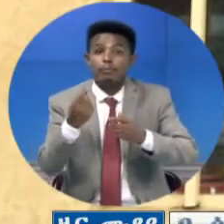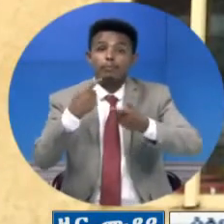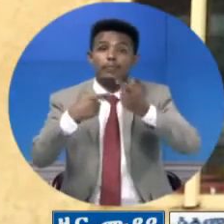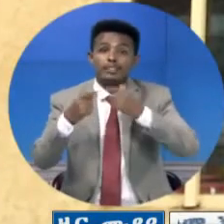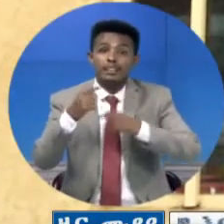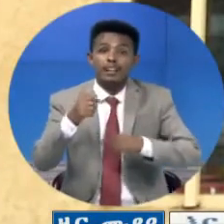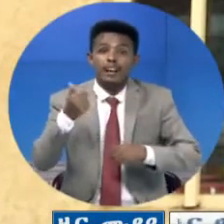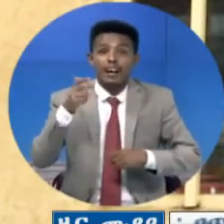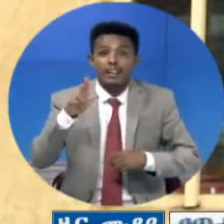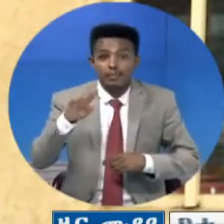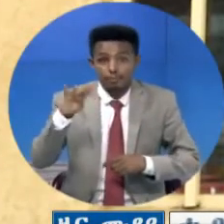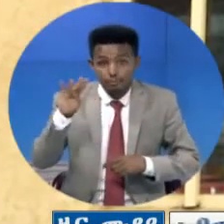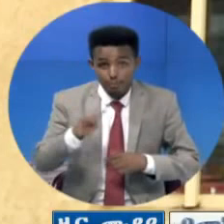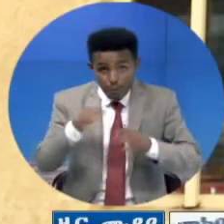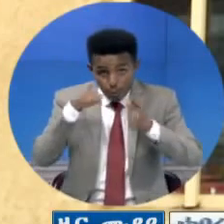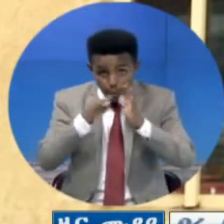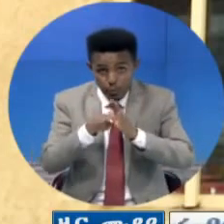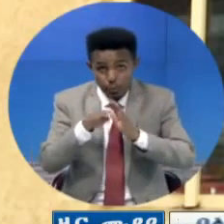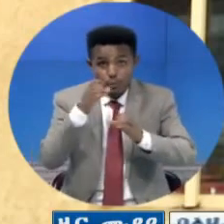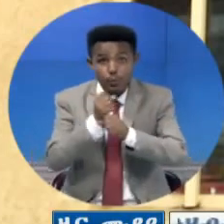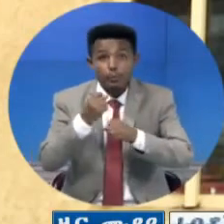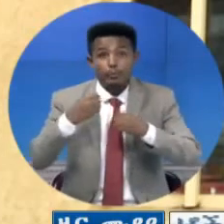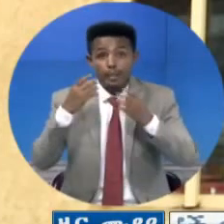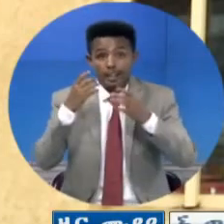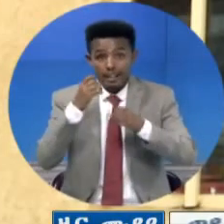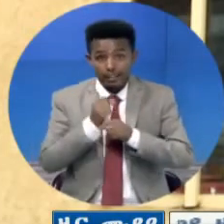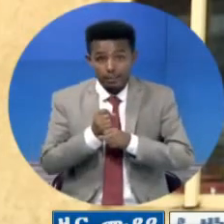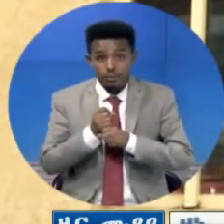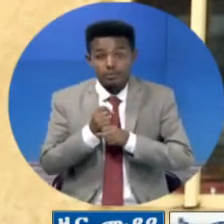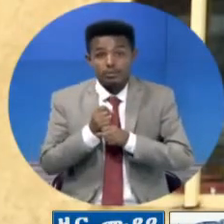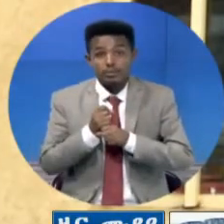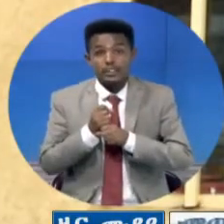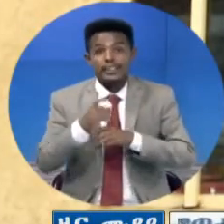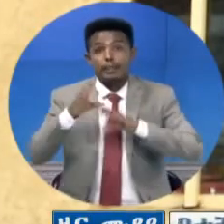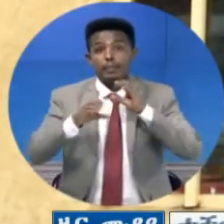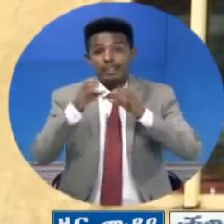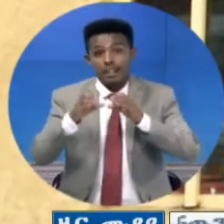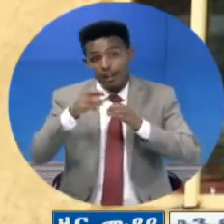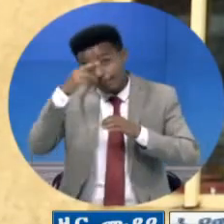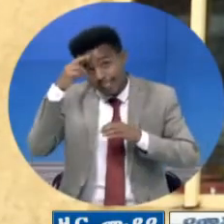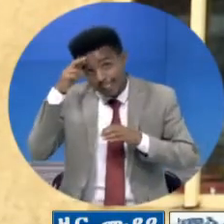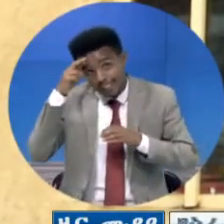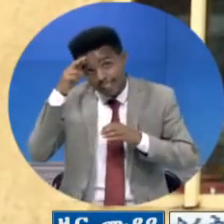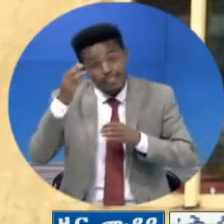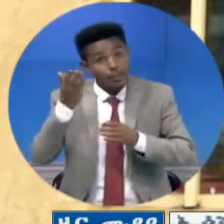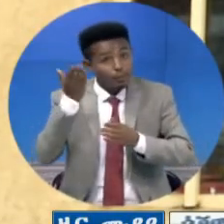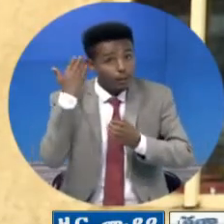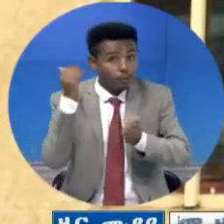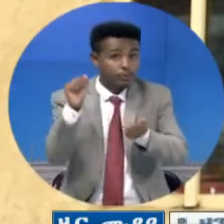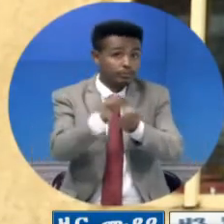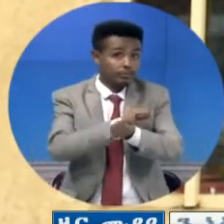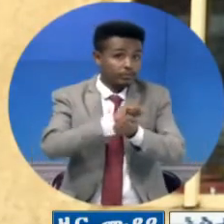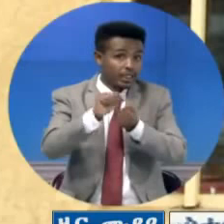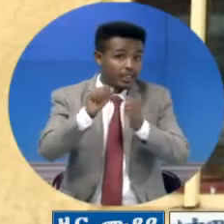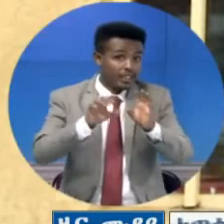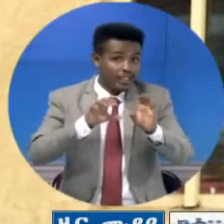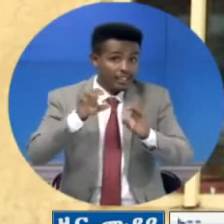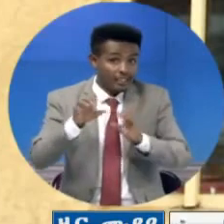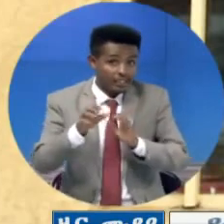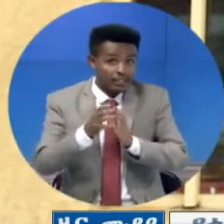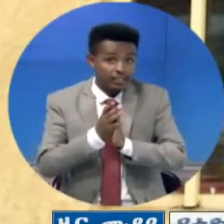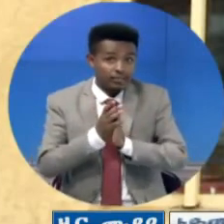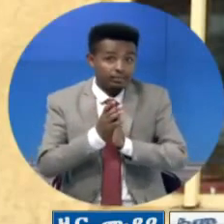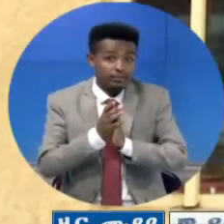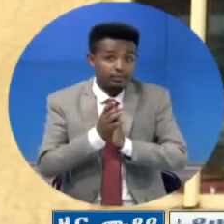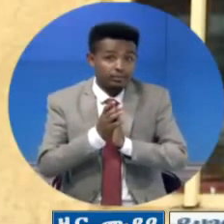ባለው መርዛማነት በውስጡ በያዘው ኬሚካል አማካኝነት ሌሎቹን ነባር ዝርያዎችን እያጠፋ ራሱ እንትን እያለ ነው